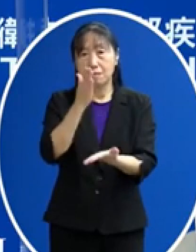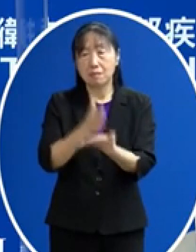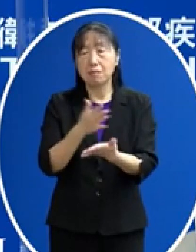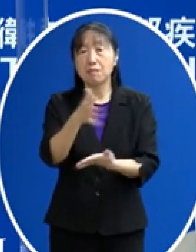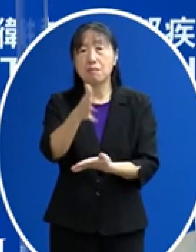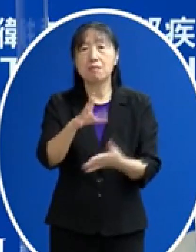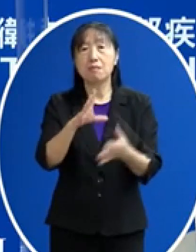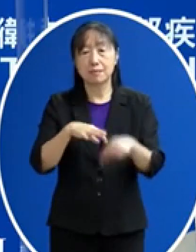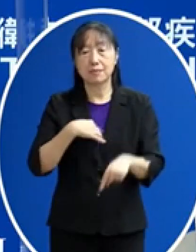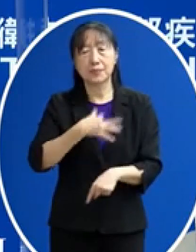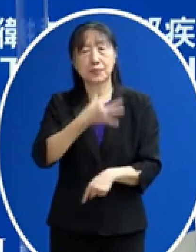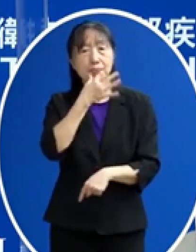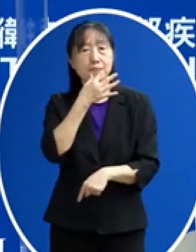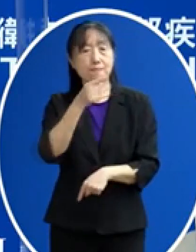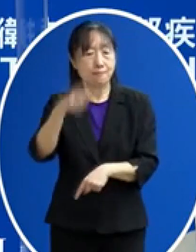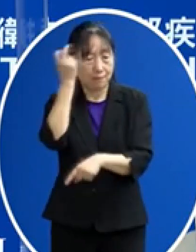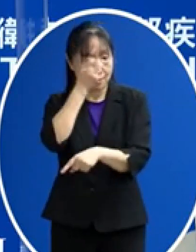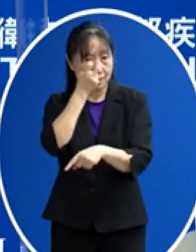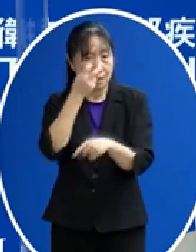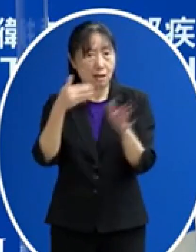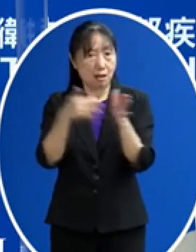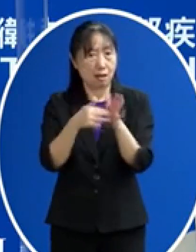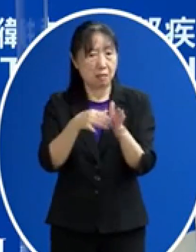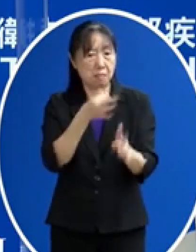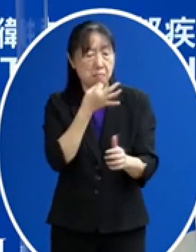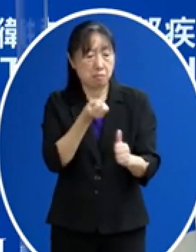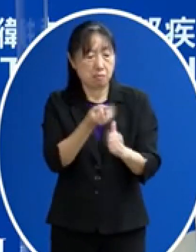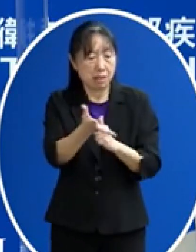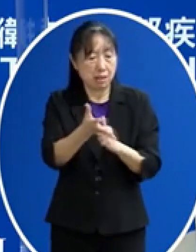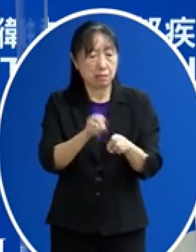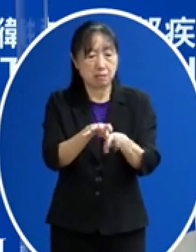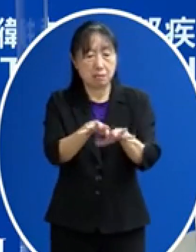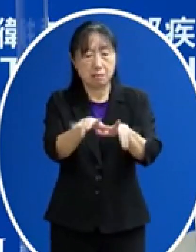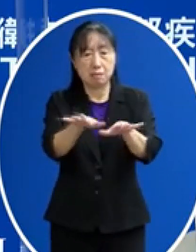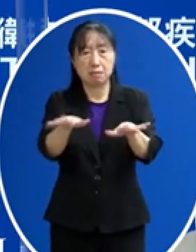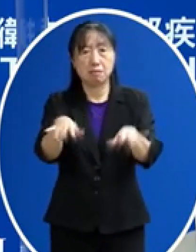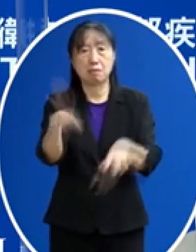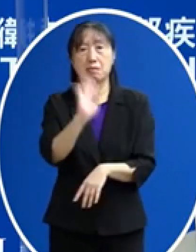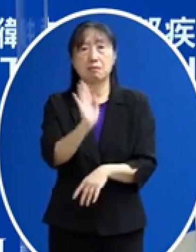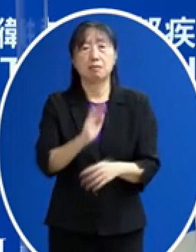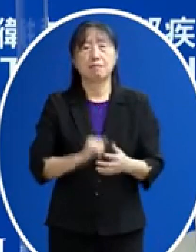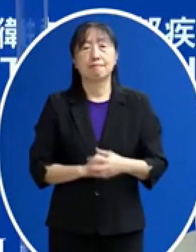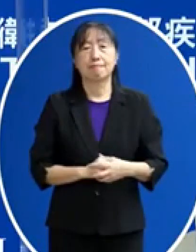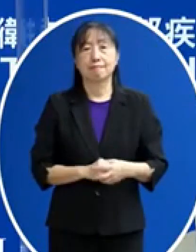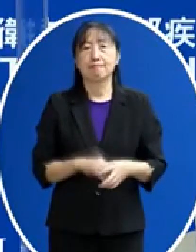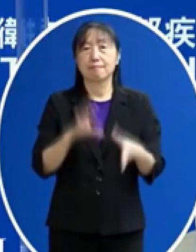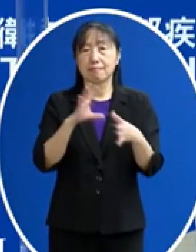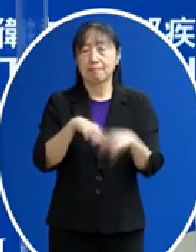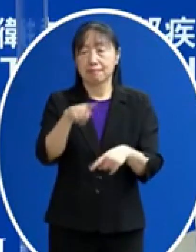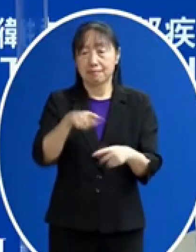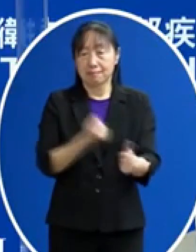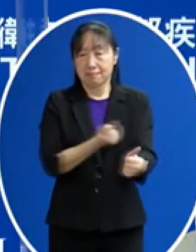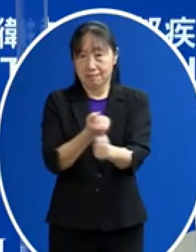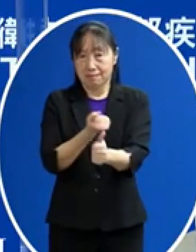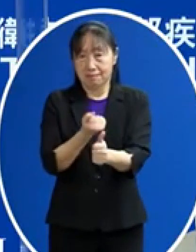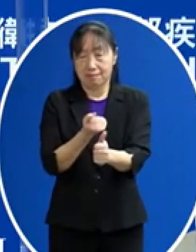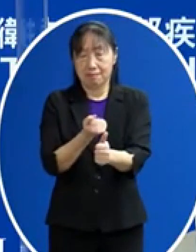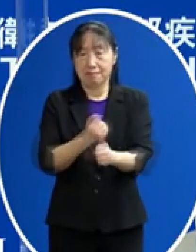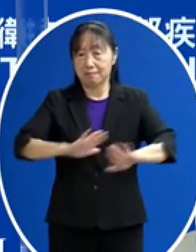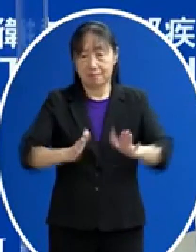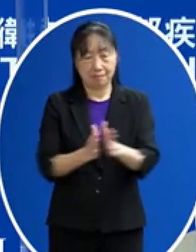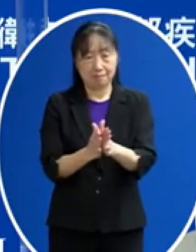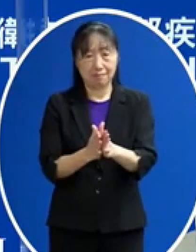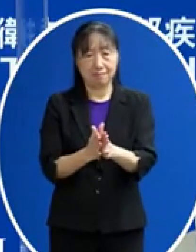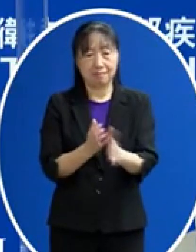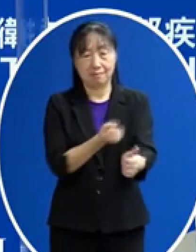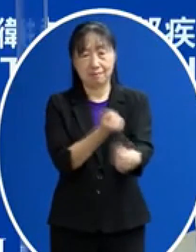的检验的结果出来时候，如果有扩散的可能，那避免在第一个时间，我们就能够及时把这第二圈